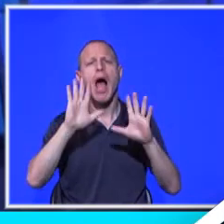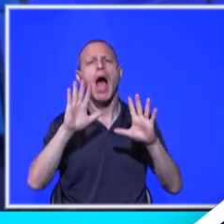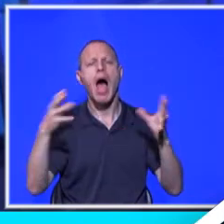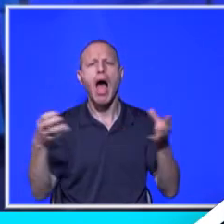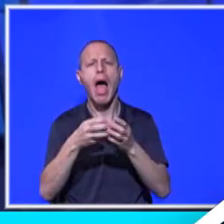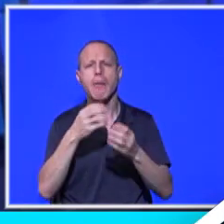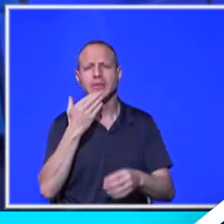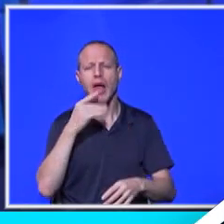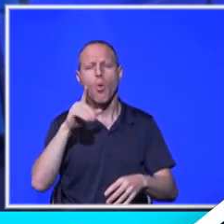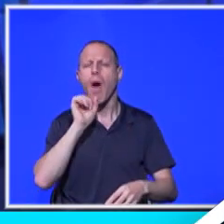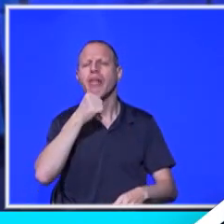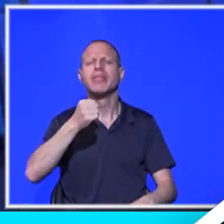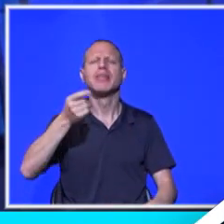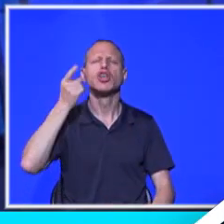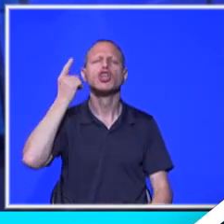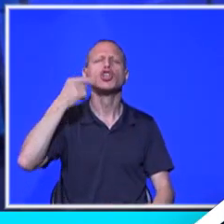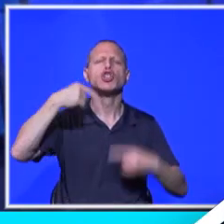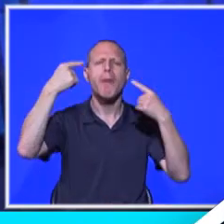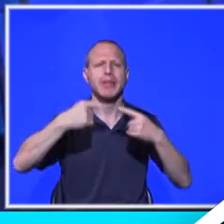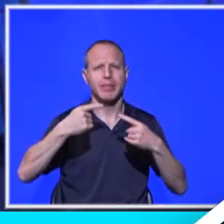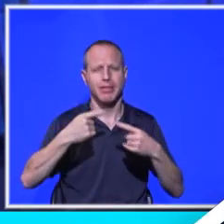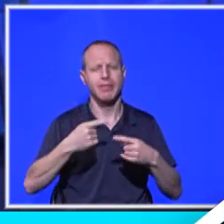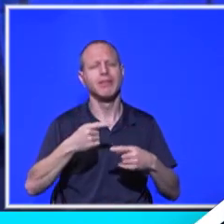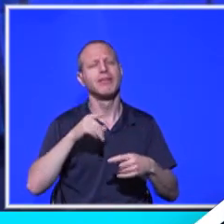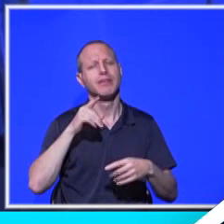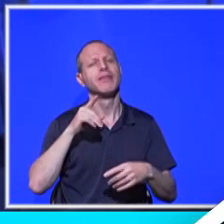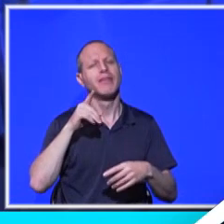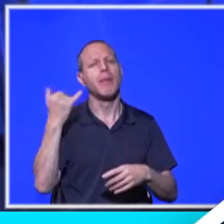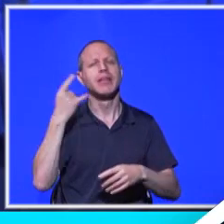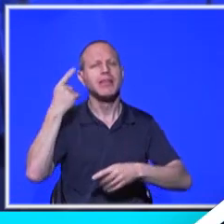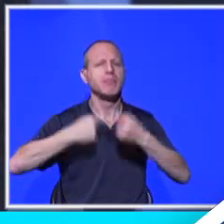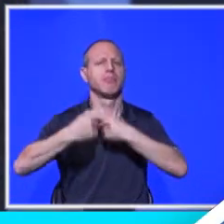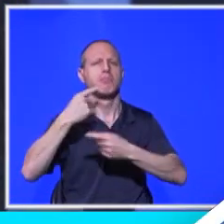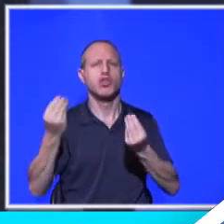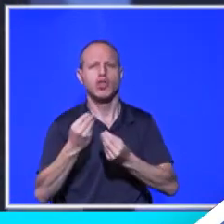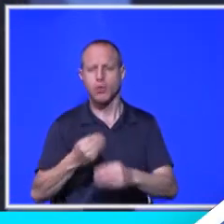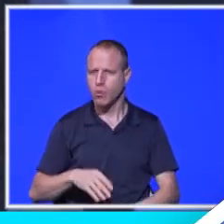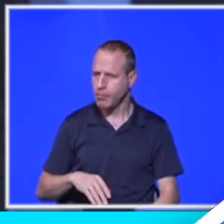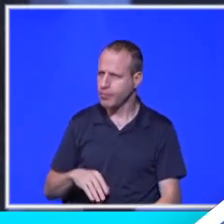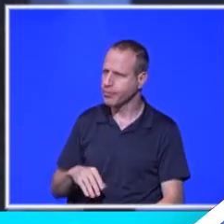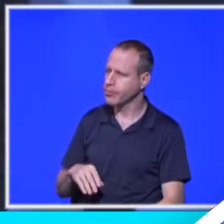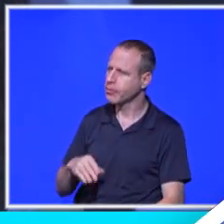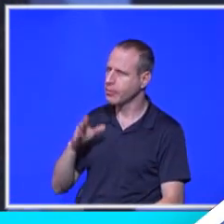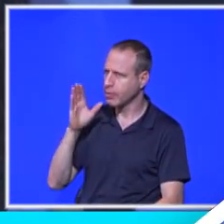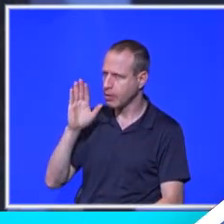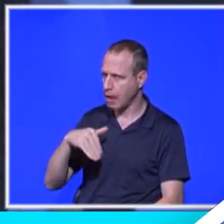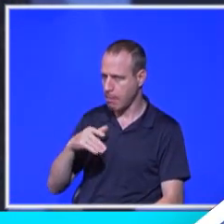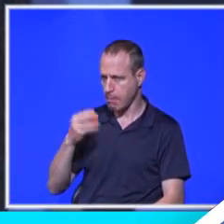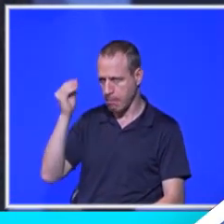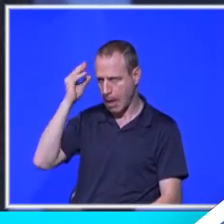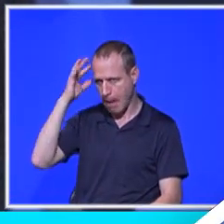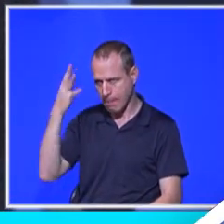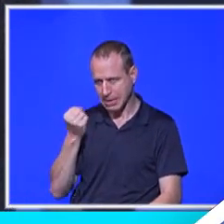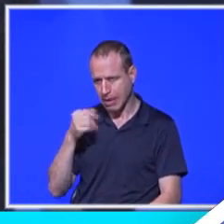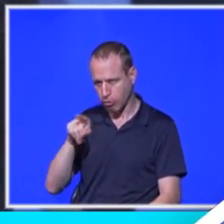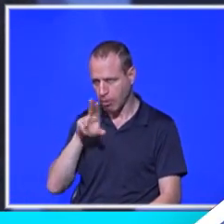עם עתיק יומין, ואת יודעת, תמיד יבוא מישהו. אז למה את המסקנה הזאת שאתה מדבר עליה, גלעד, לא,